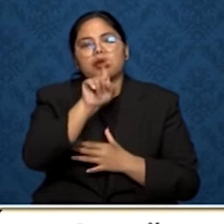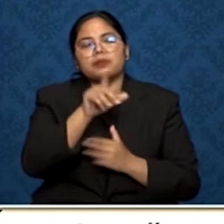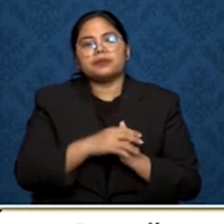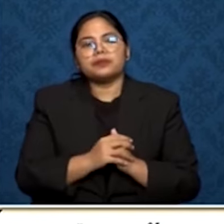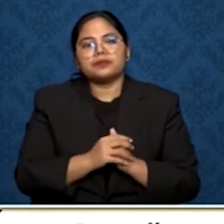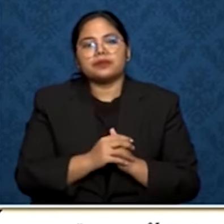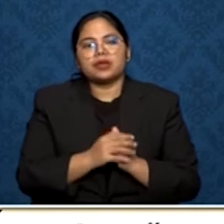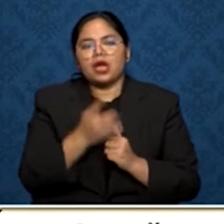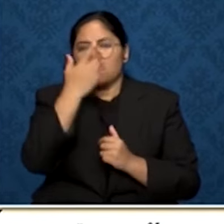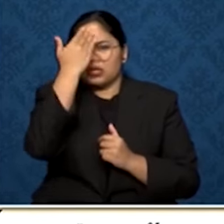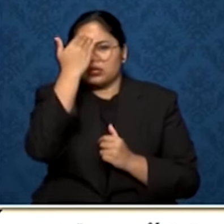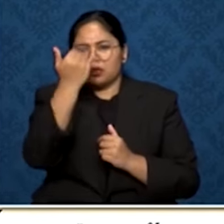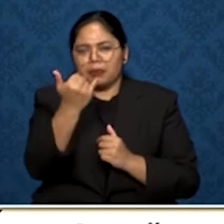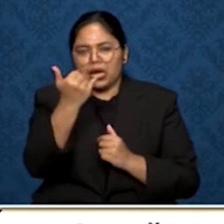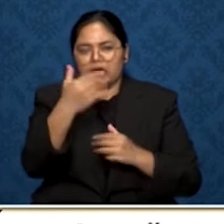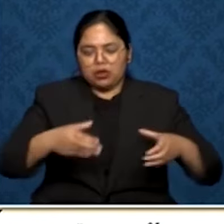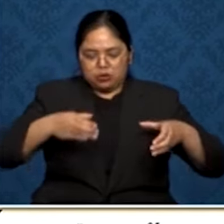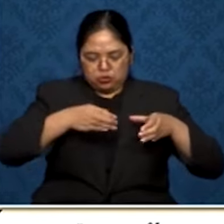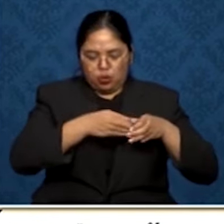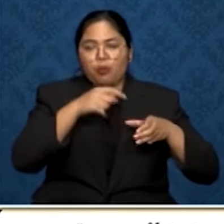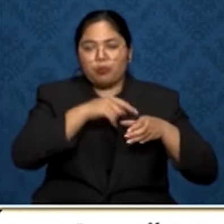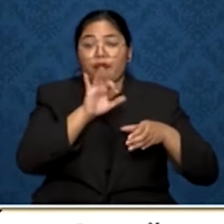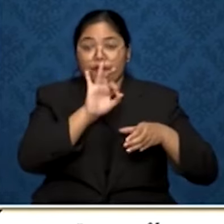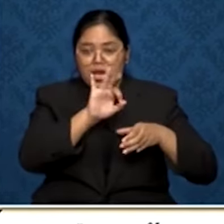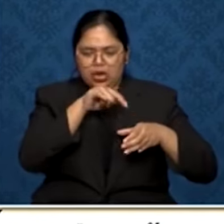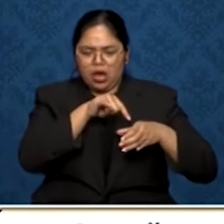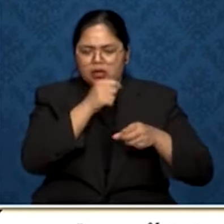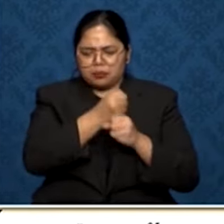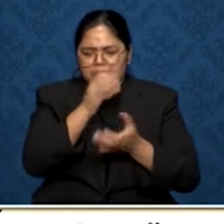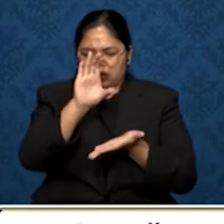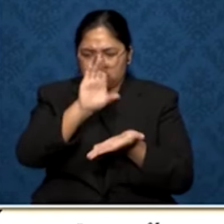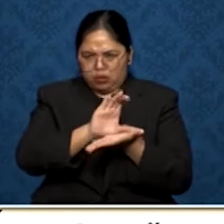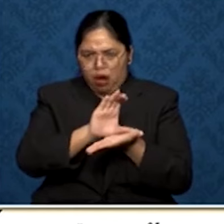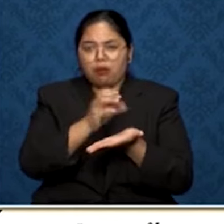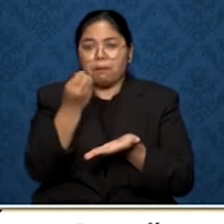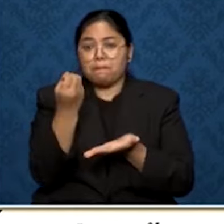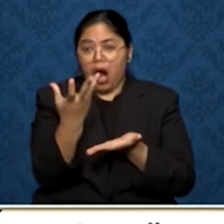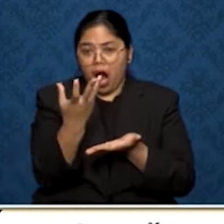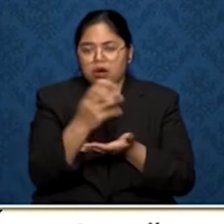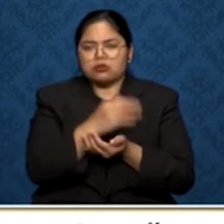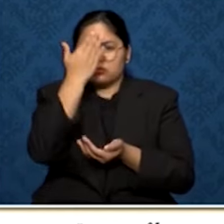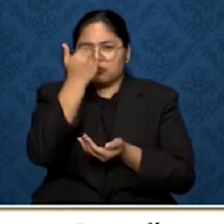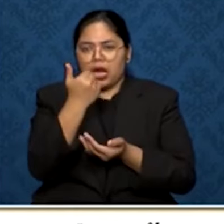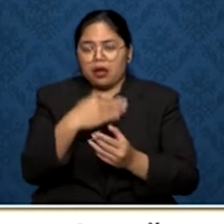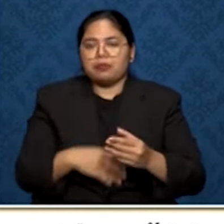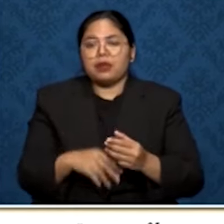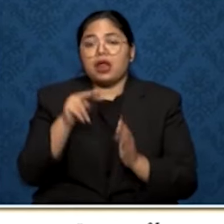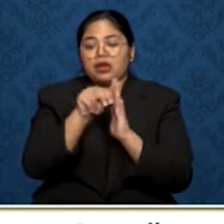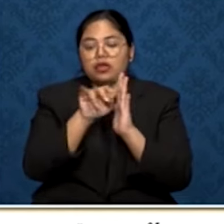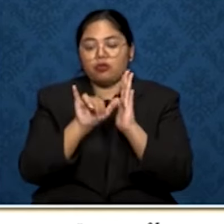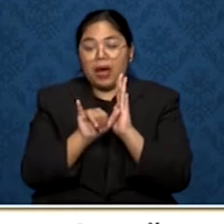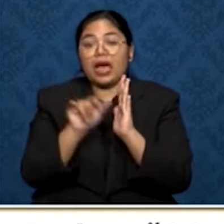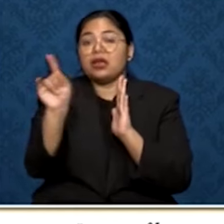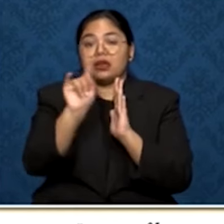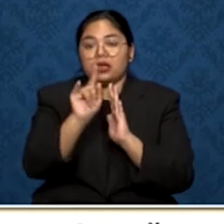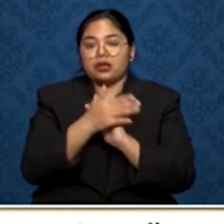ไมคณะเฟสซเวอลได้เงินเยอะจังผมไปดูในรานเลยครั ออก NBT ครับอกว่า มีนโยบายนี้ครับประเทศไทย